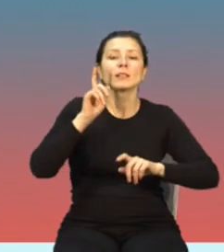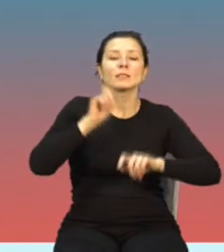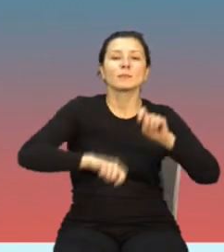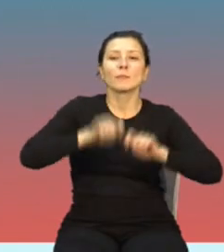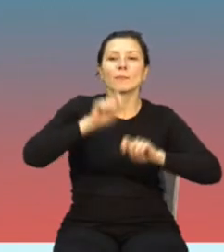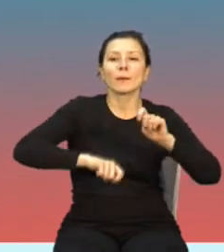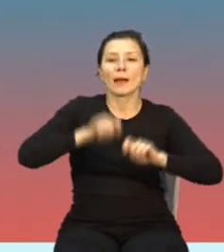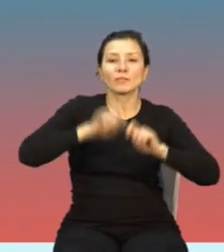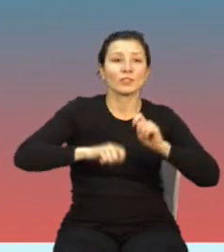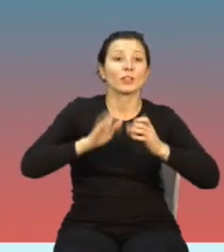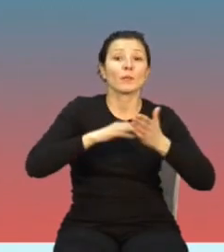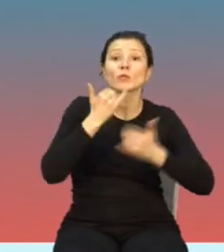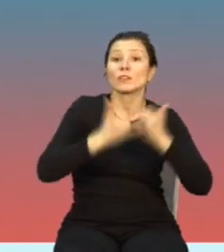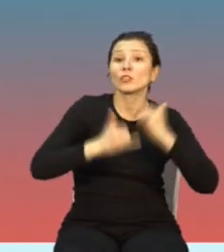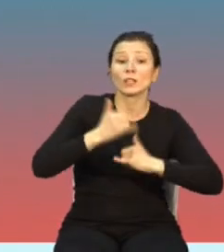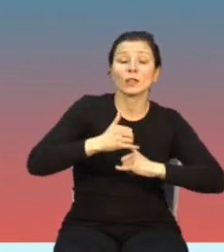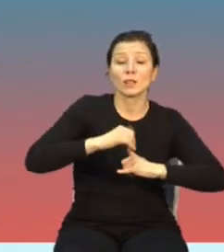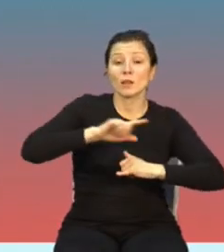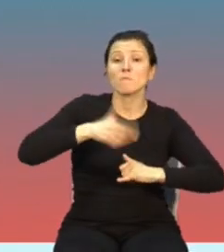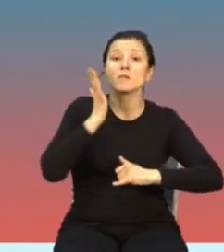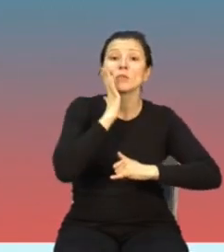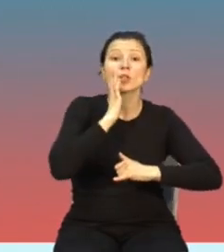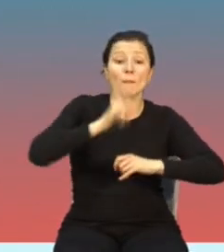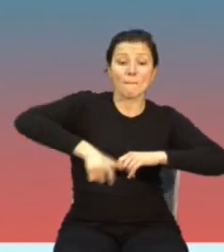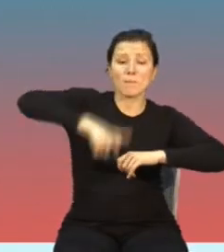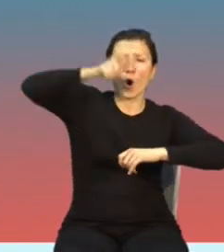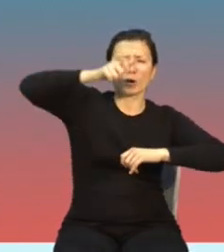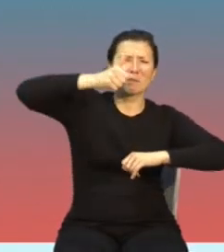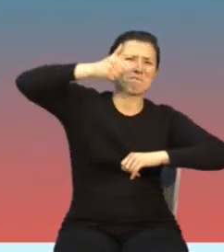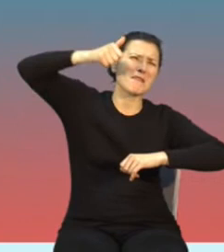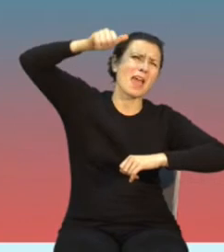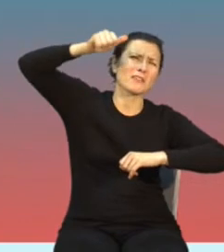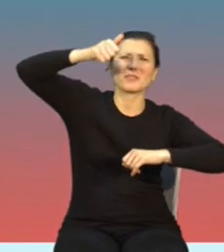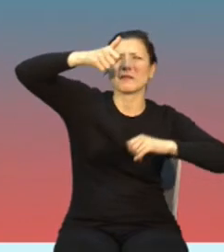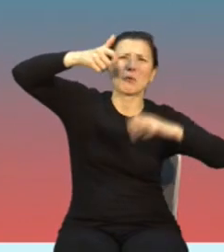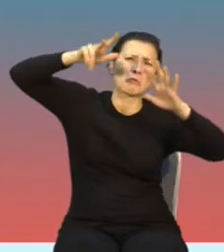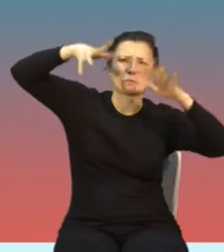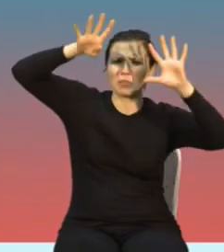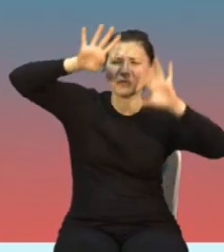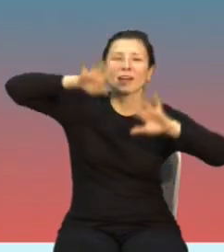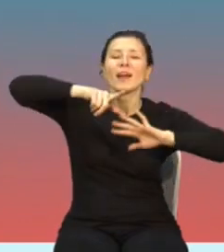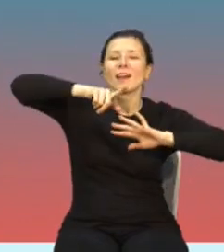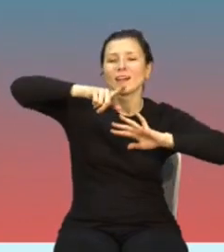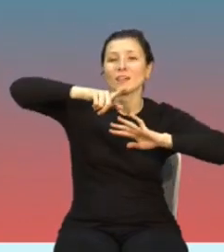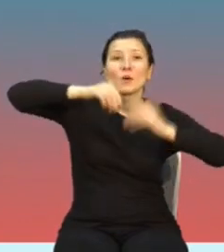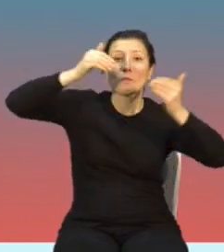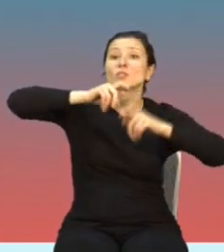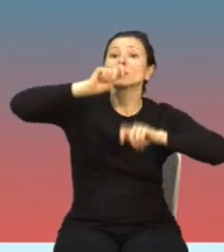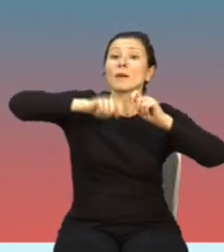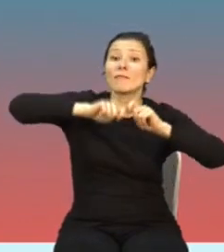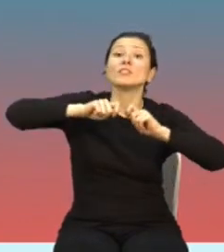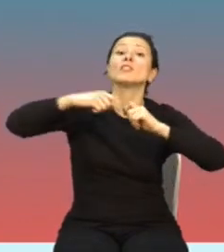stanie dostosować wysokość. I teraz, jeżeli okazało się, że limity są przekroczone, wówczas to kółko będzie w